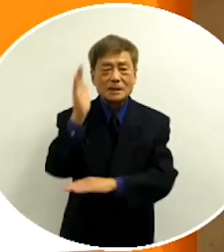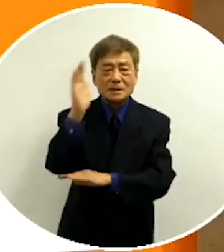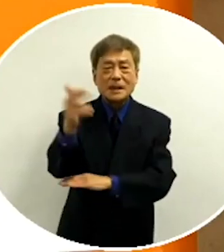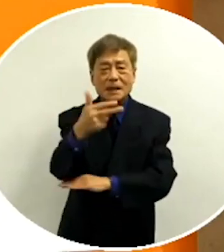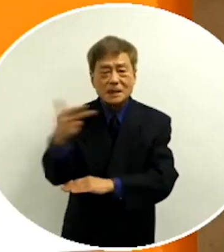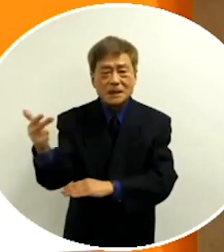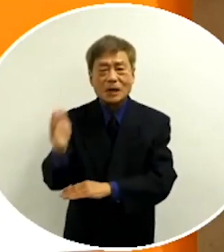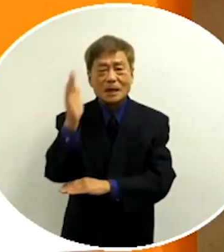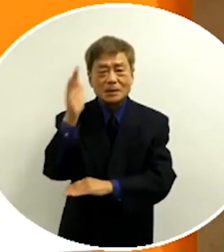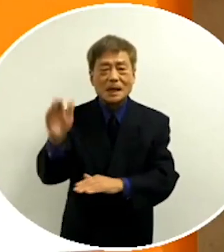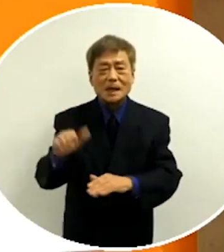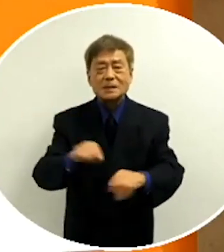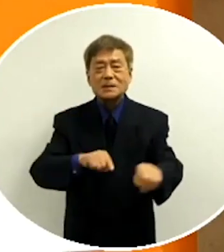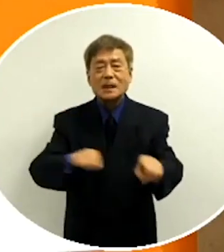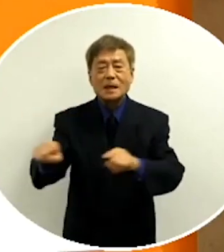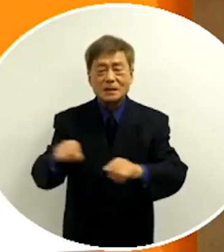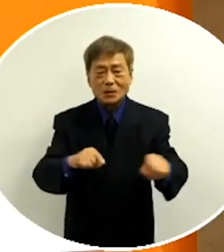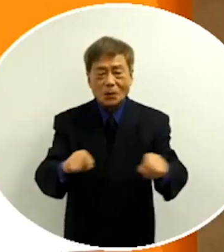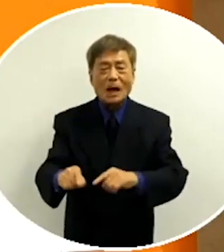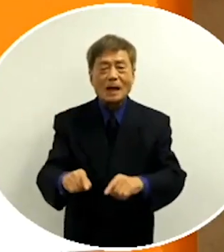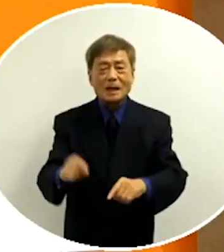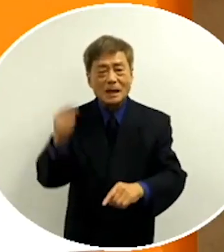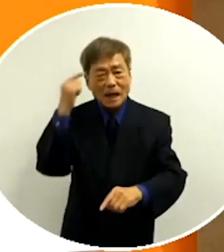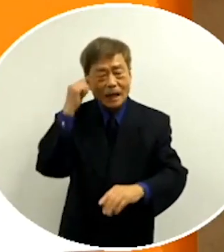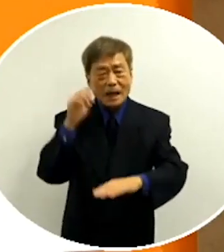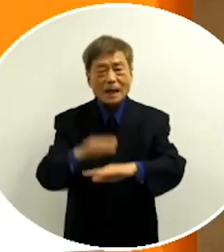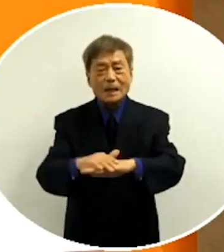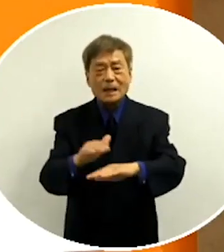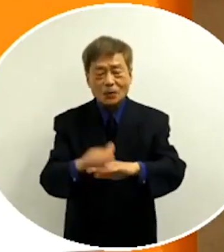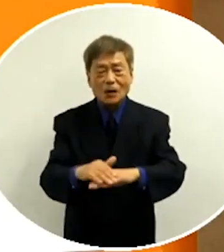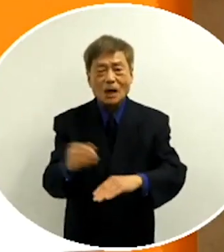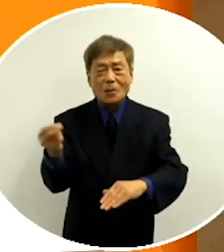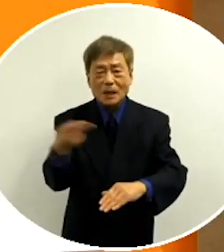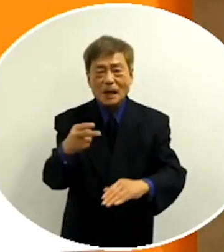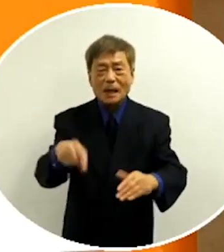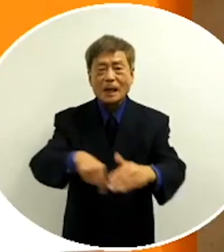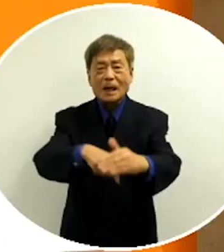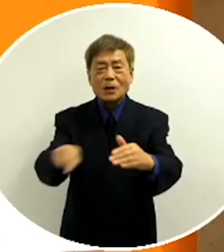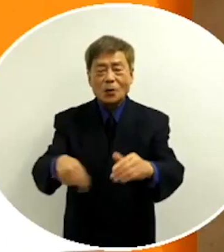政治姿勢の問題でもまた具体的な